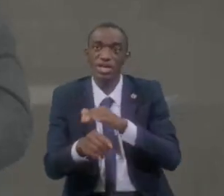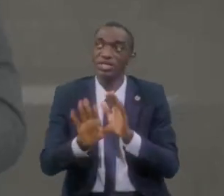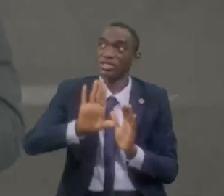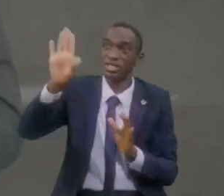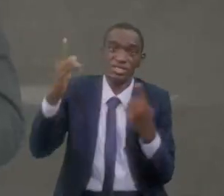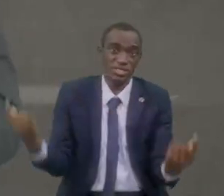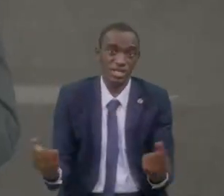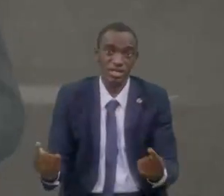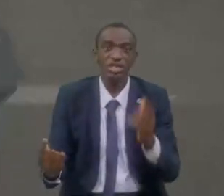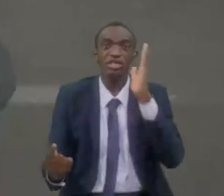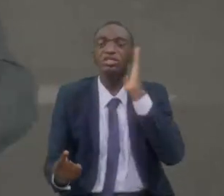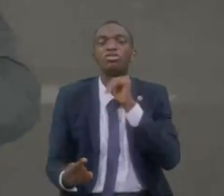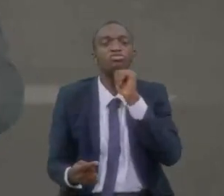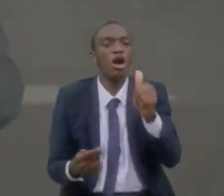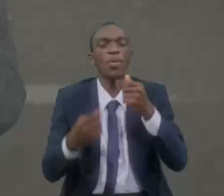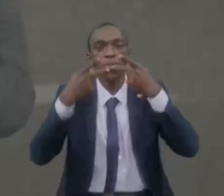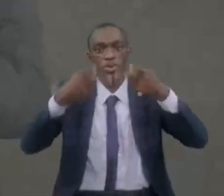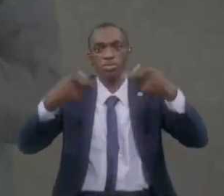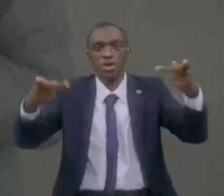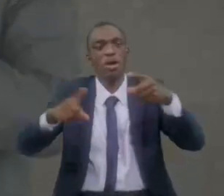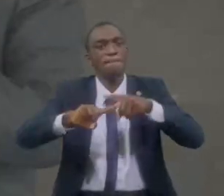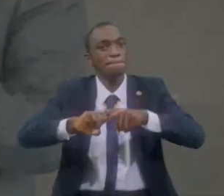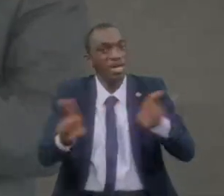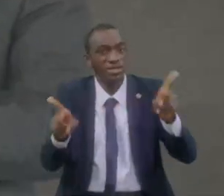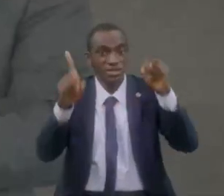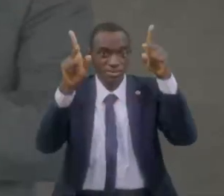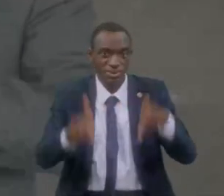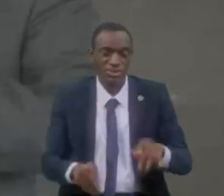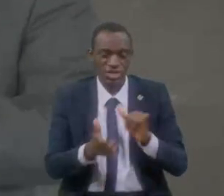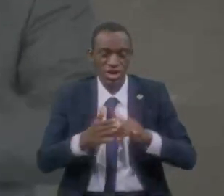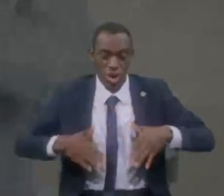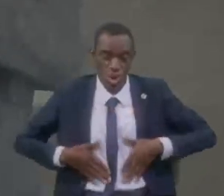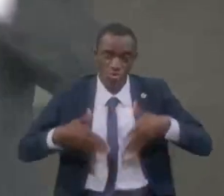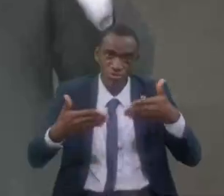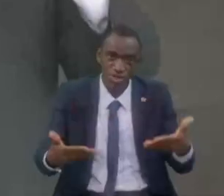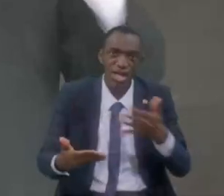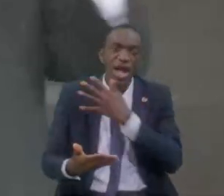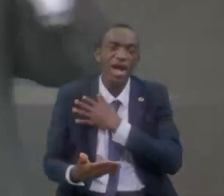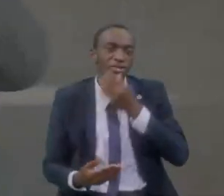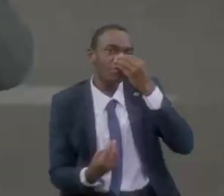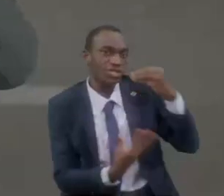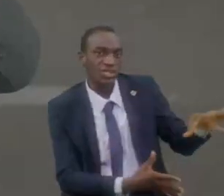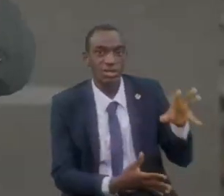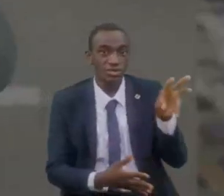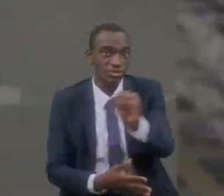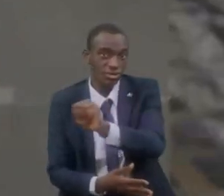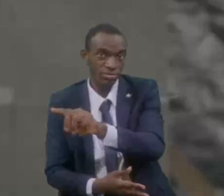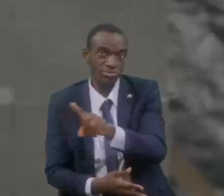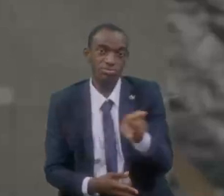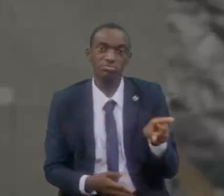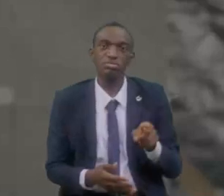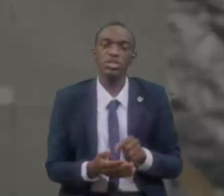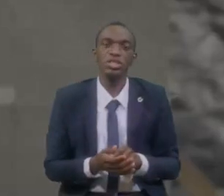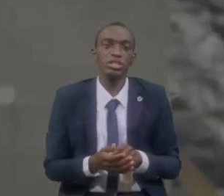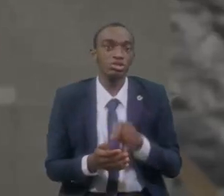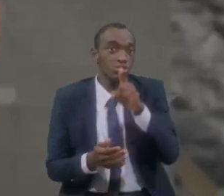ne prospère point, mais celui qui les avoue et les délaisse, les abandonne. Ces deux